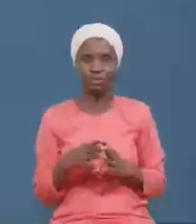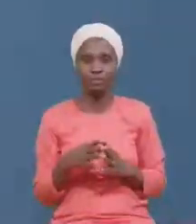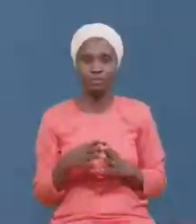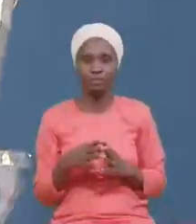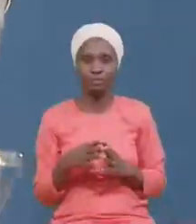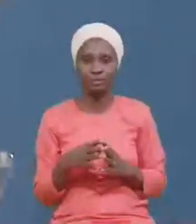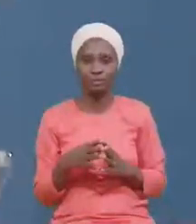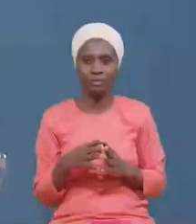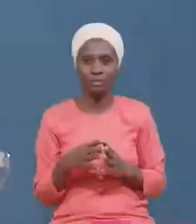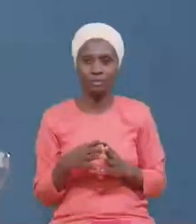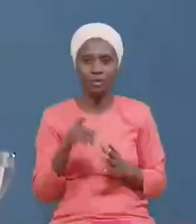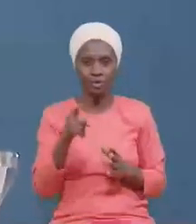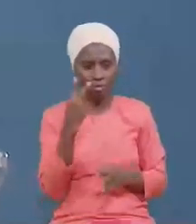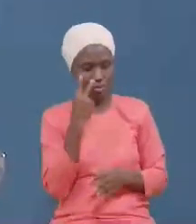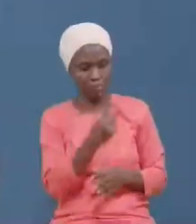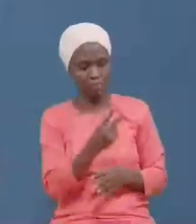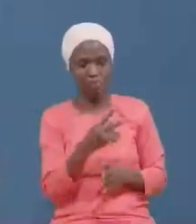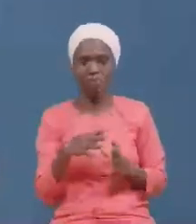vous regardez,